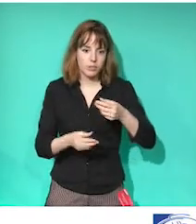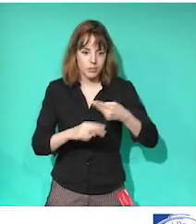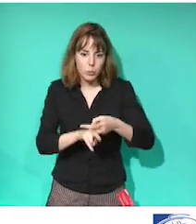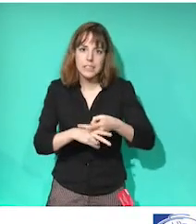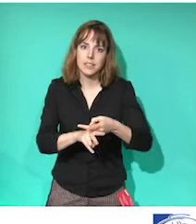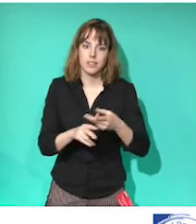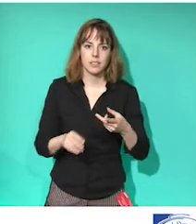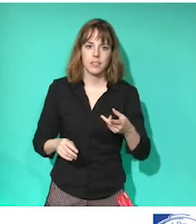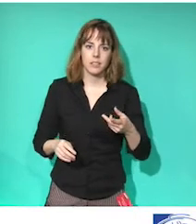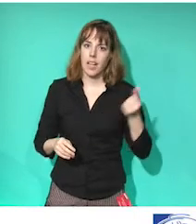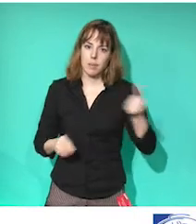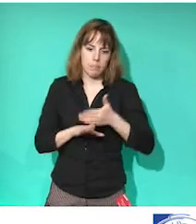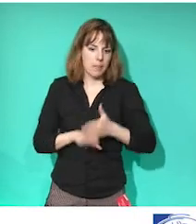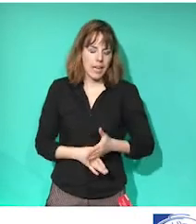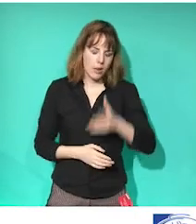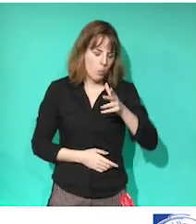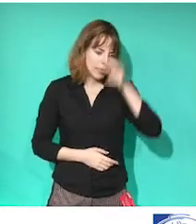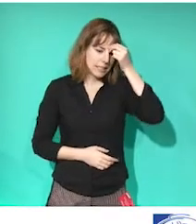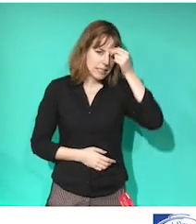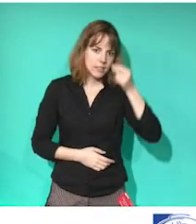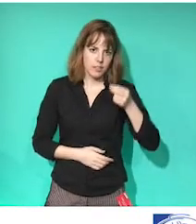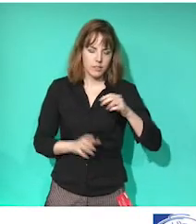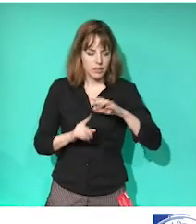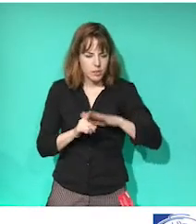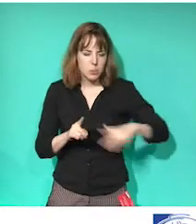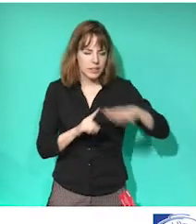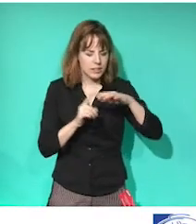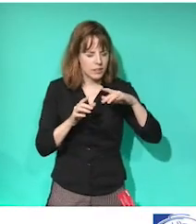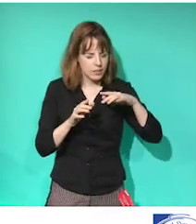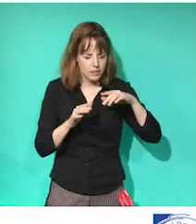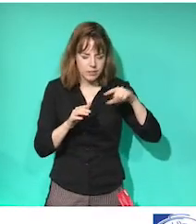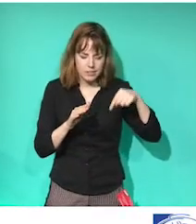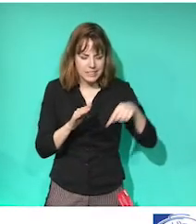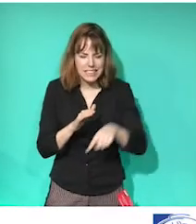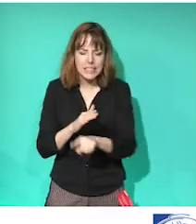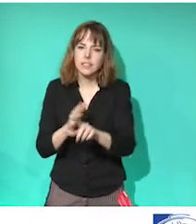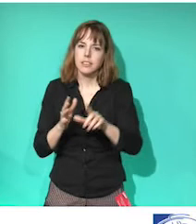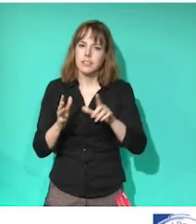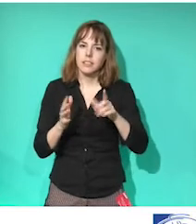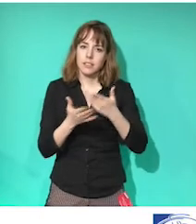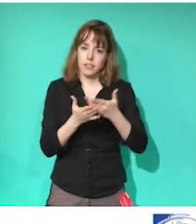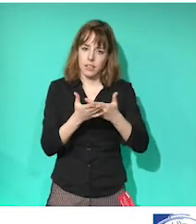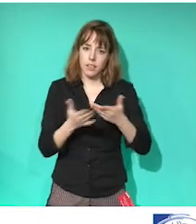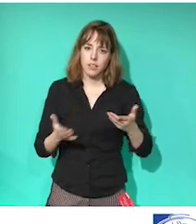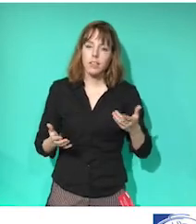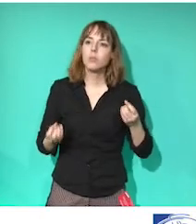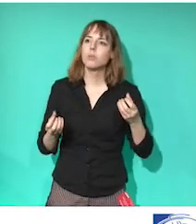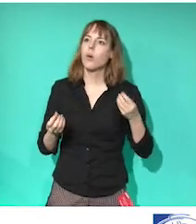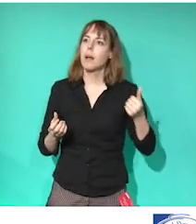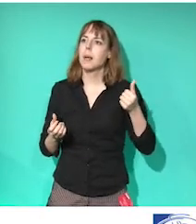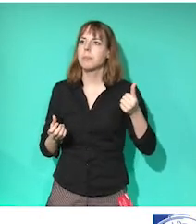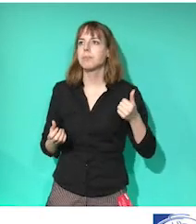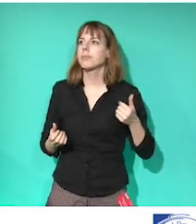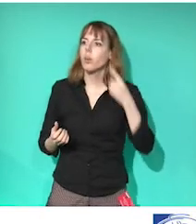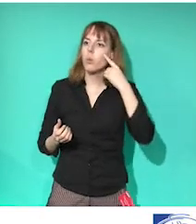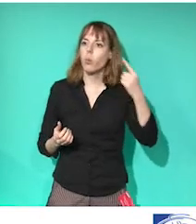dimension sociologique et sociale, et pour les extraire de cette approche souvent très personnelle, c'est-à-dire qu'on a